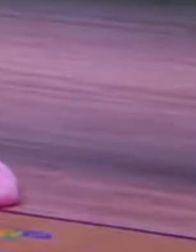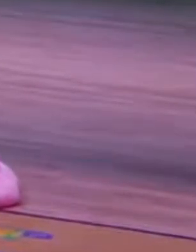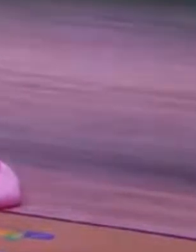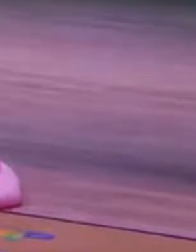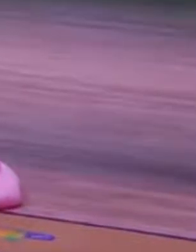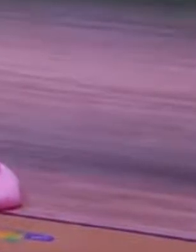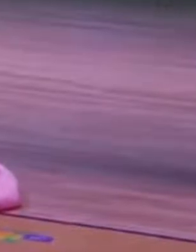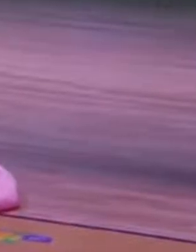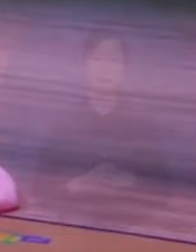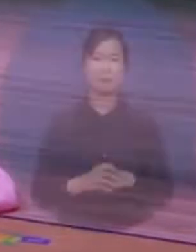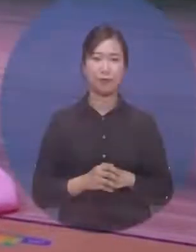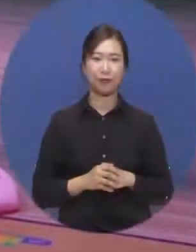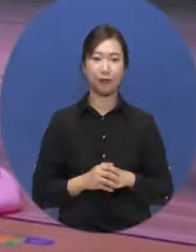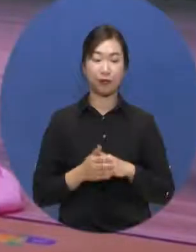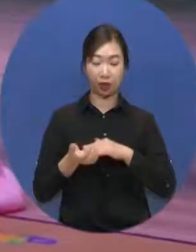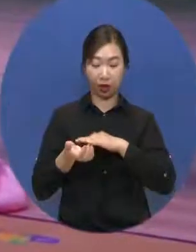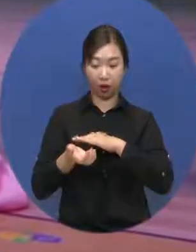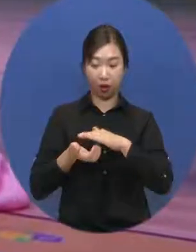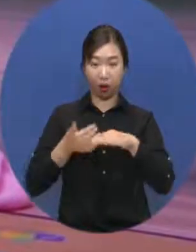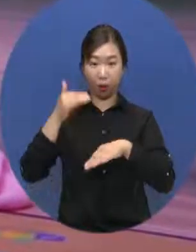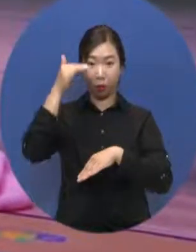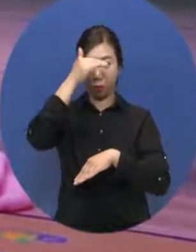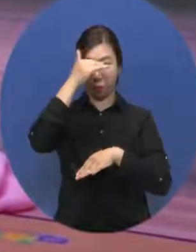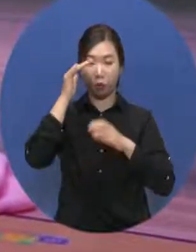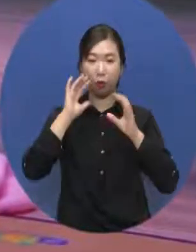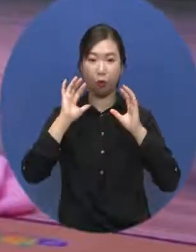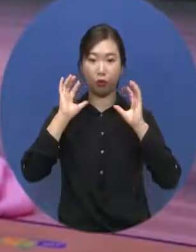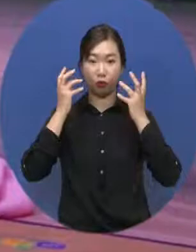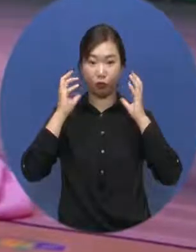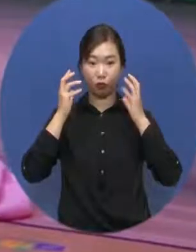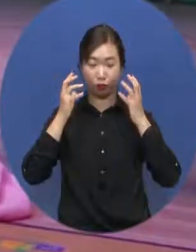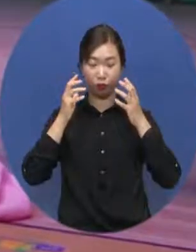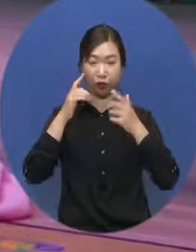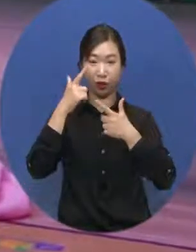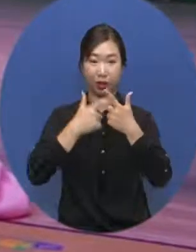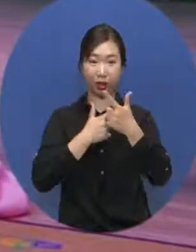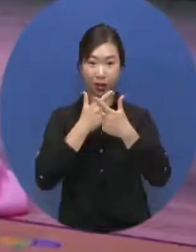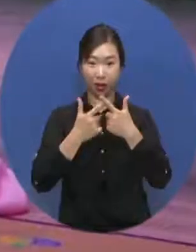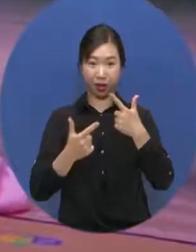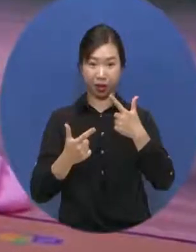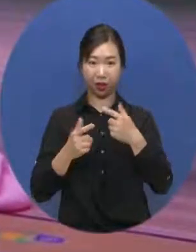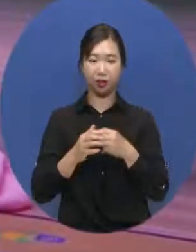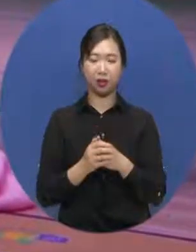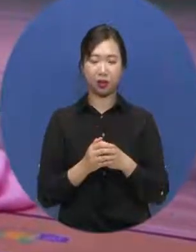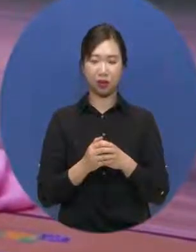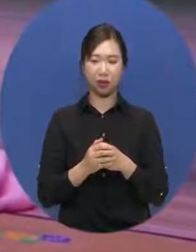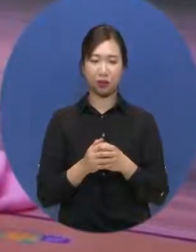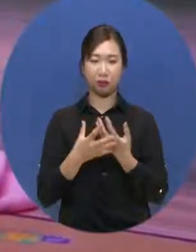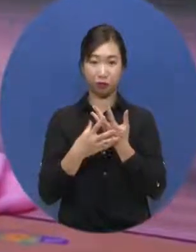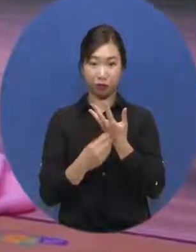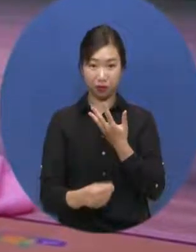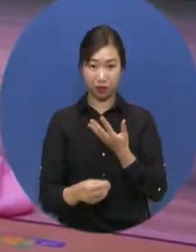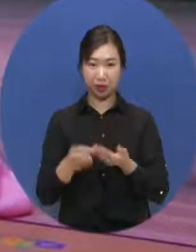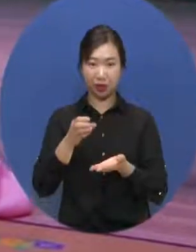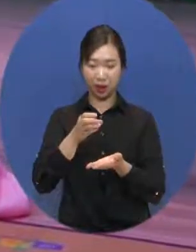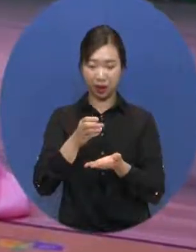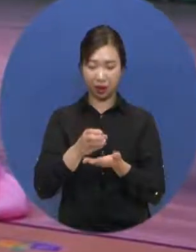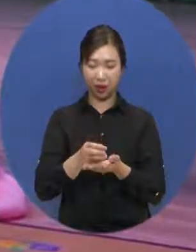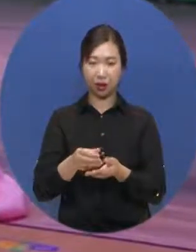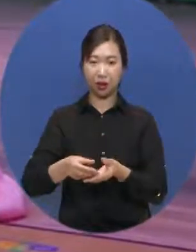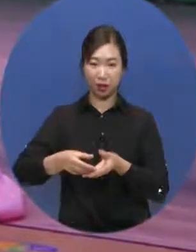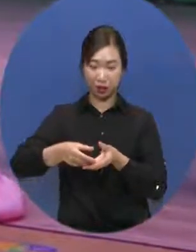조금 전에 도시 유치구 병연에서는 오려진 차를 따라서 손이